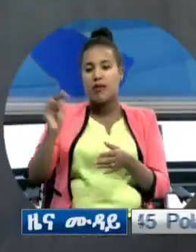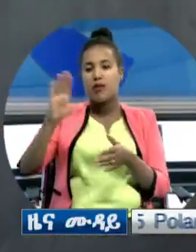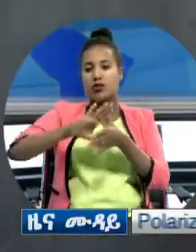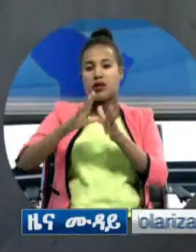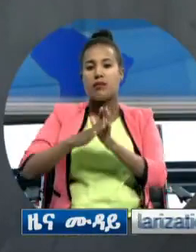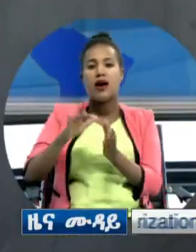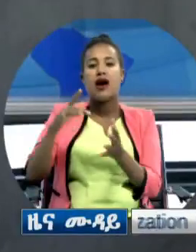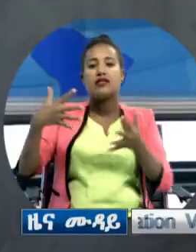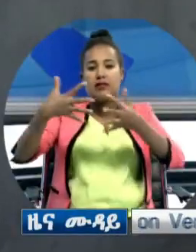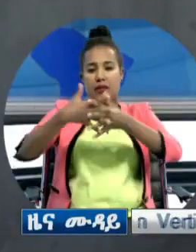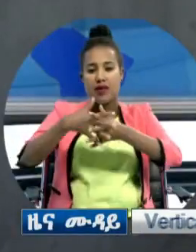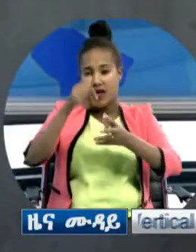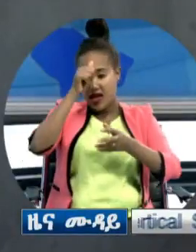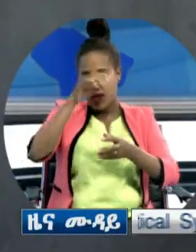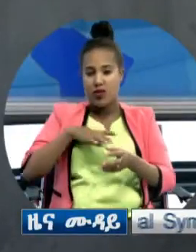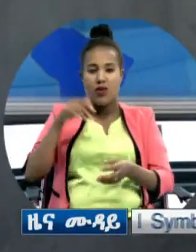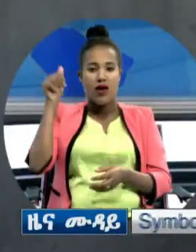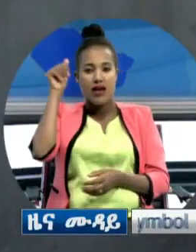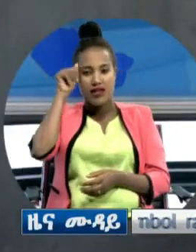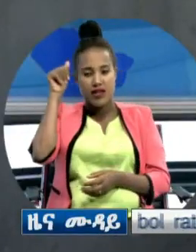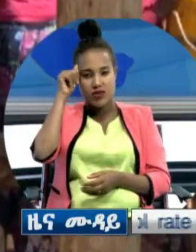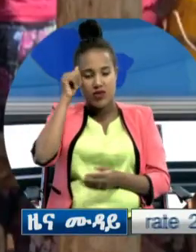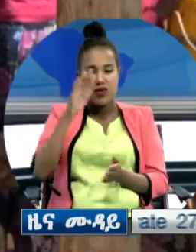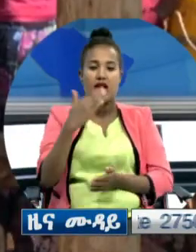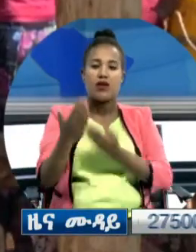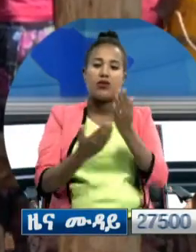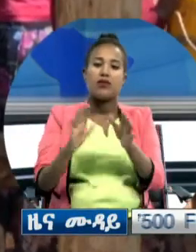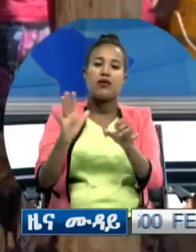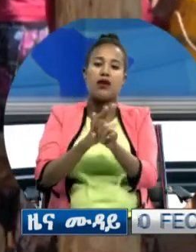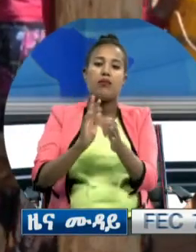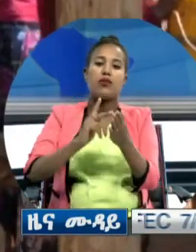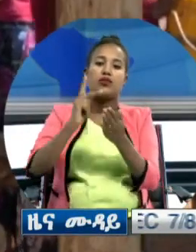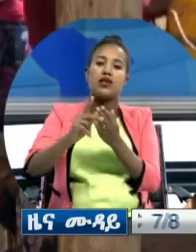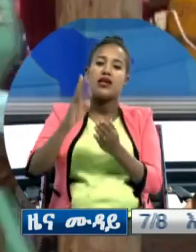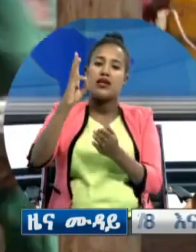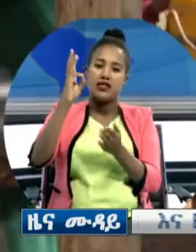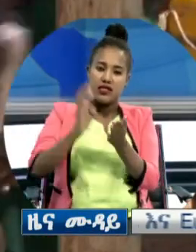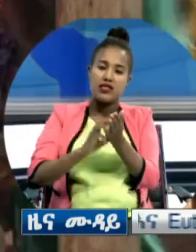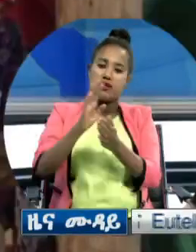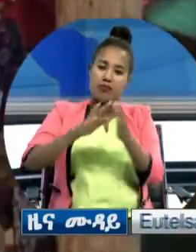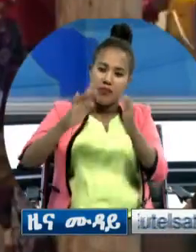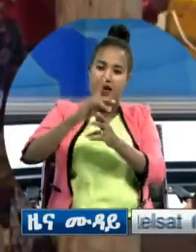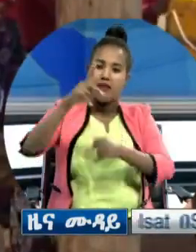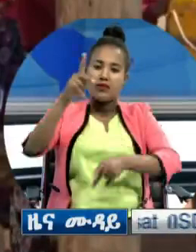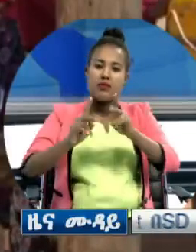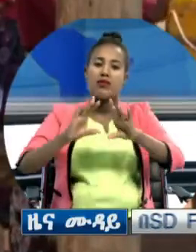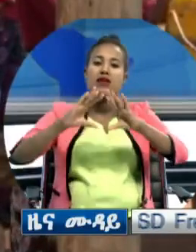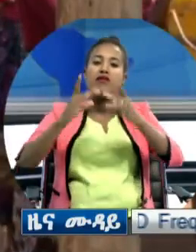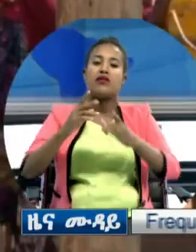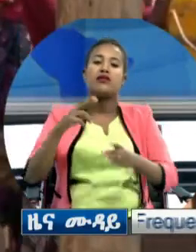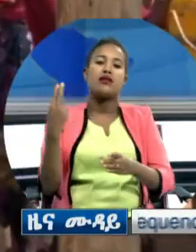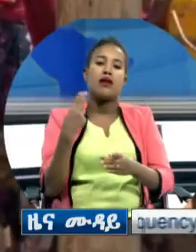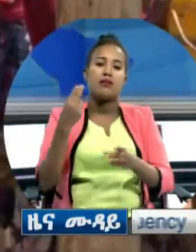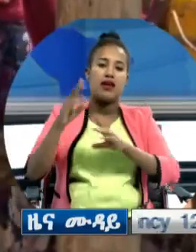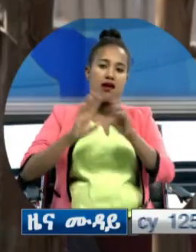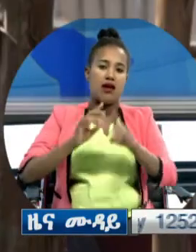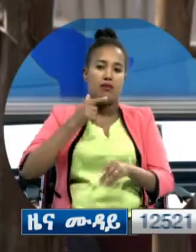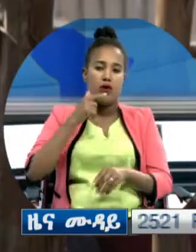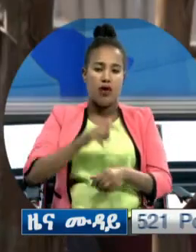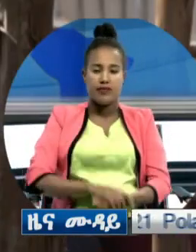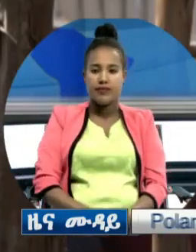አስተባባሪ አቶ አደራጀው ሙሉቀን ለአገልግሎት የበቃው ፕሮጀክት ከ6000 በላይ የህብረተሰብ ክፍልን ተጠቃሚ ያደርጋል